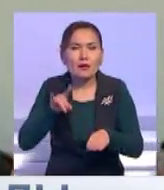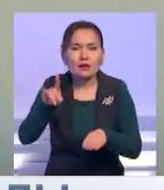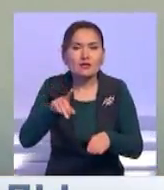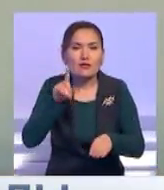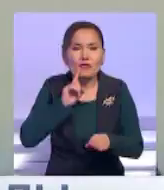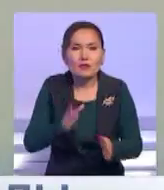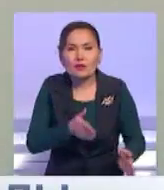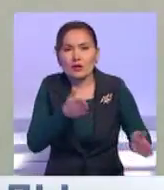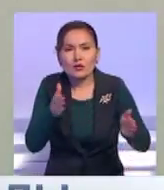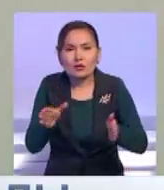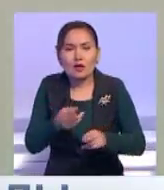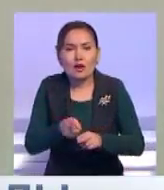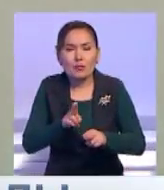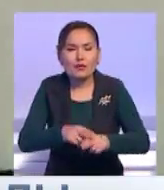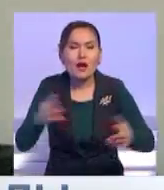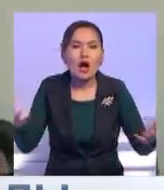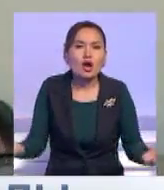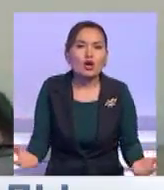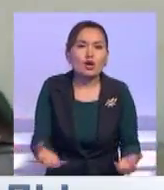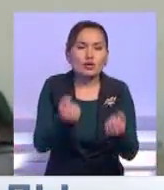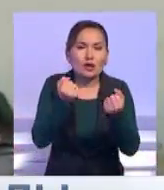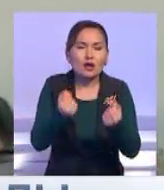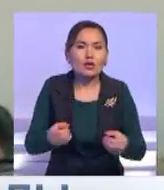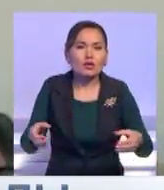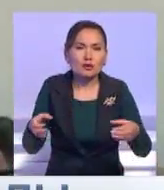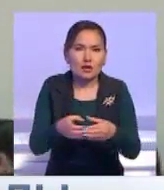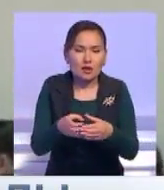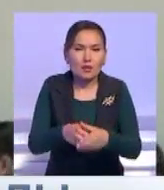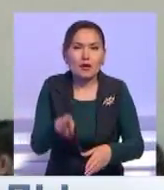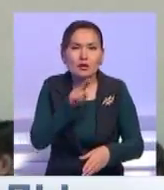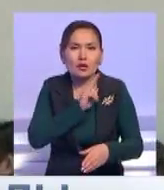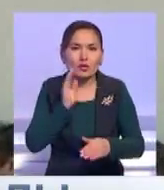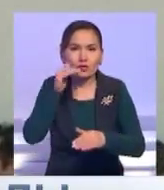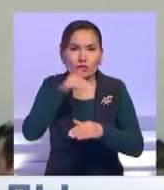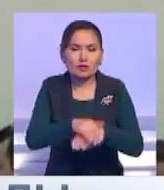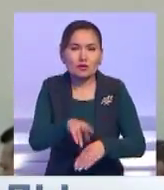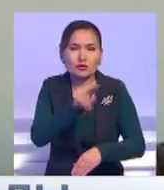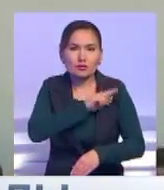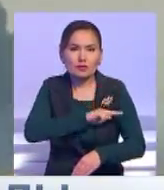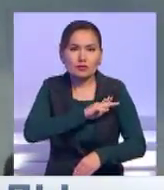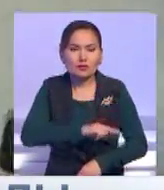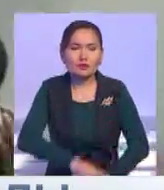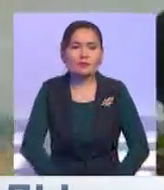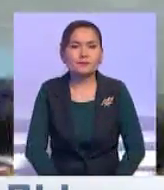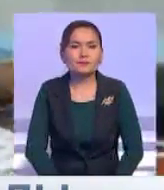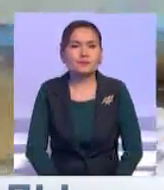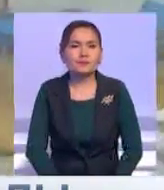шегерілді. Қазір апат аймағында құтқарушылар мен төтенше жағдайлар қызметінің мамандары жұмыс істеп жатыр.